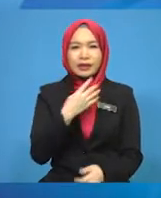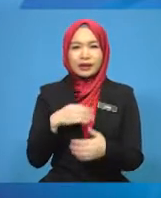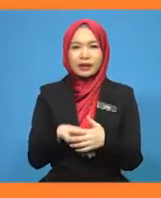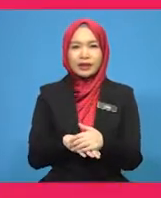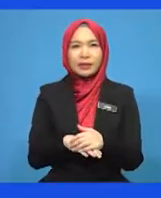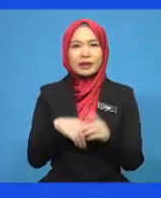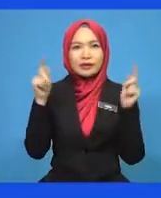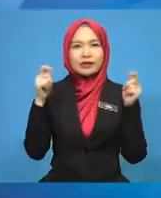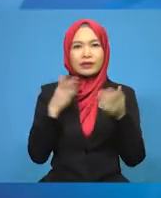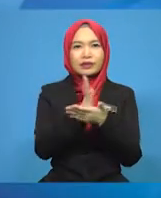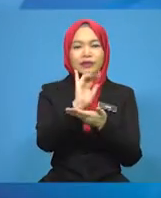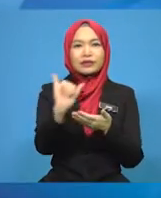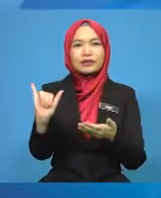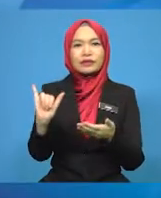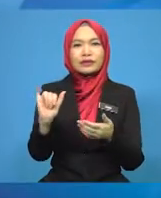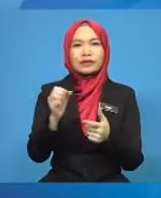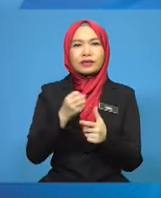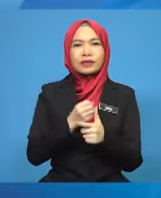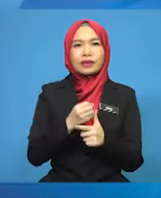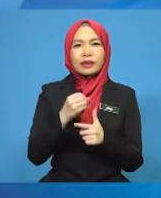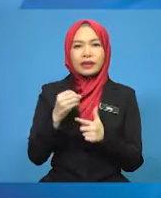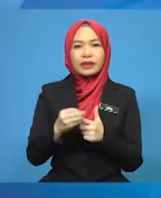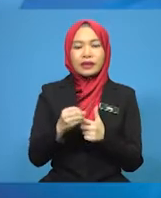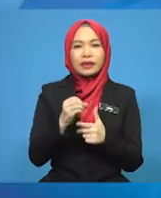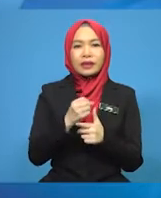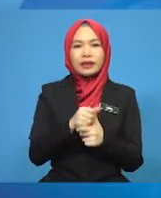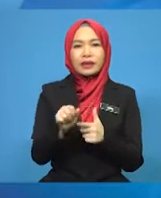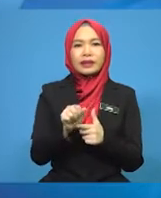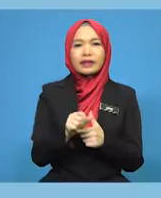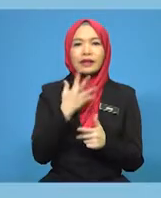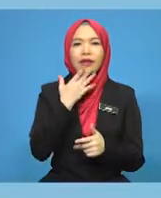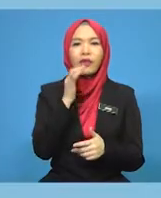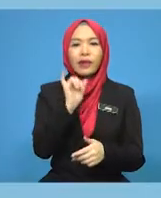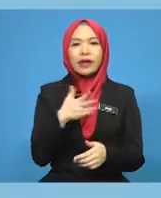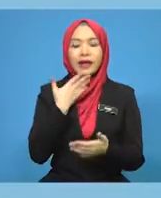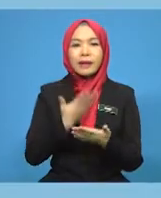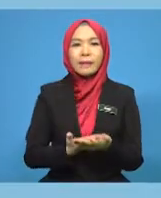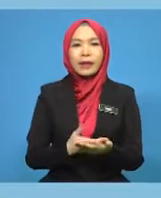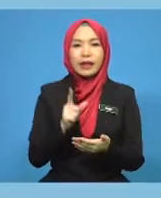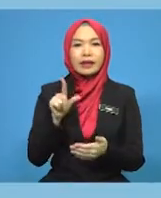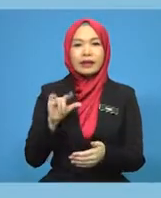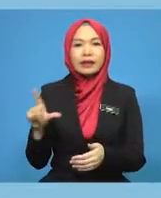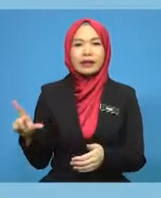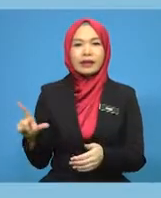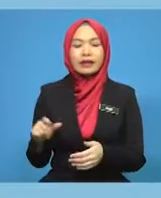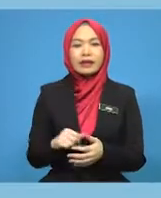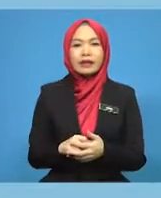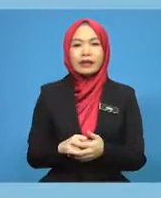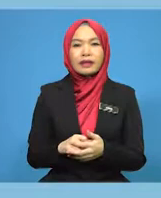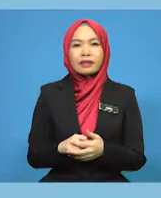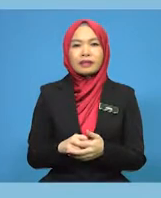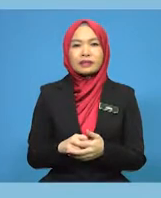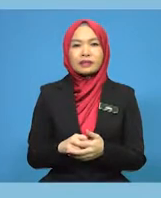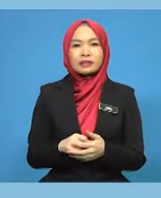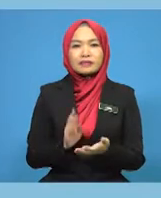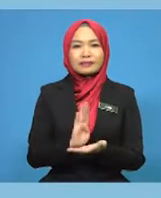seterusnya. Antara kelebihan penggunaan warna yang baik adalah yang pertama, membantu proses